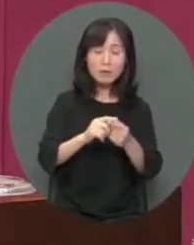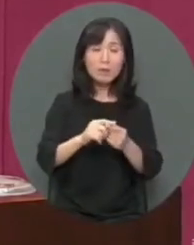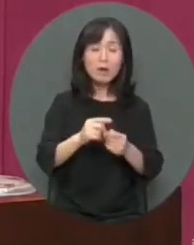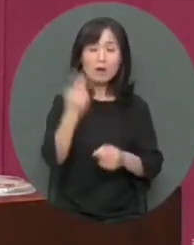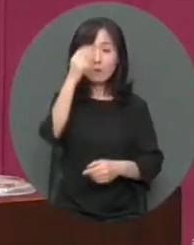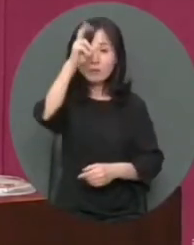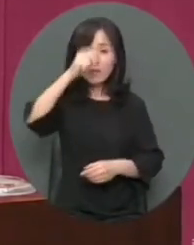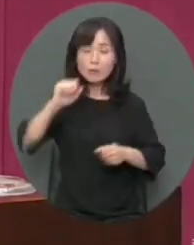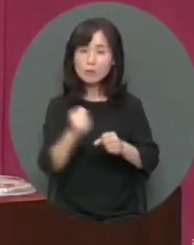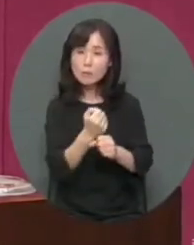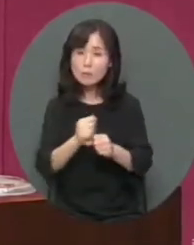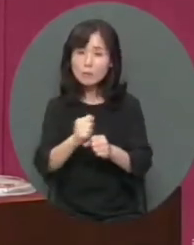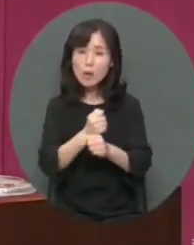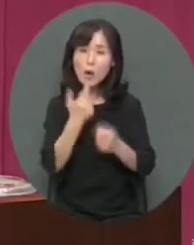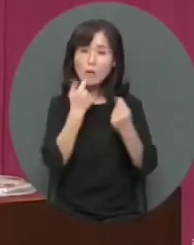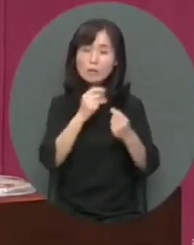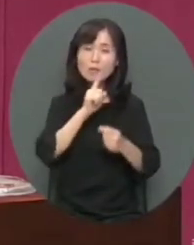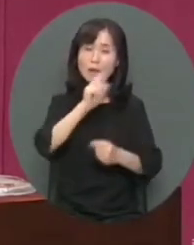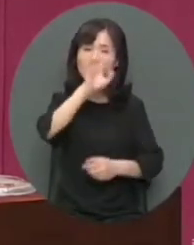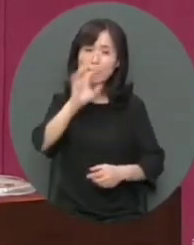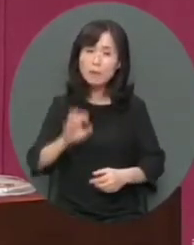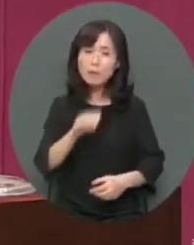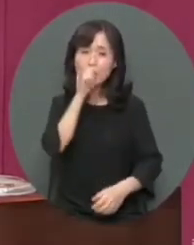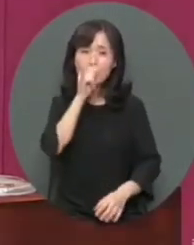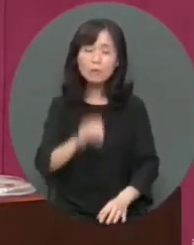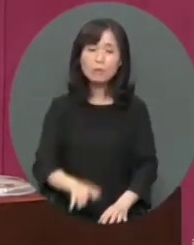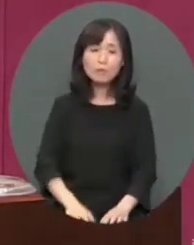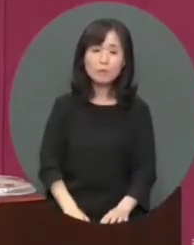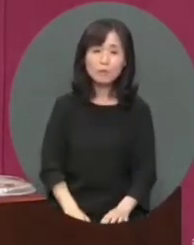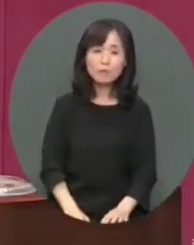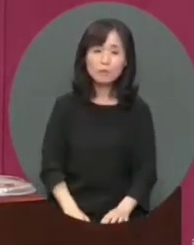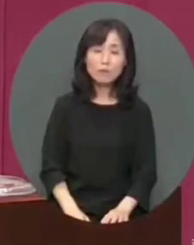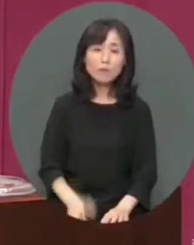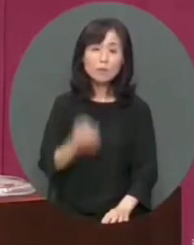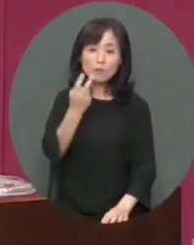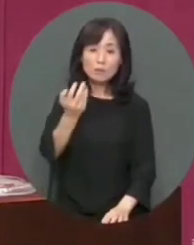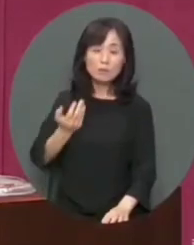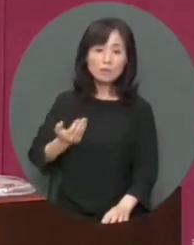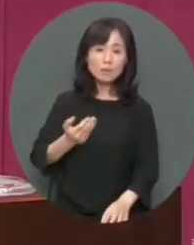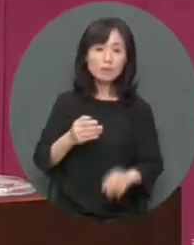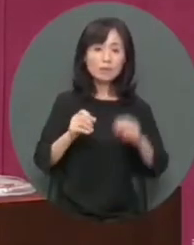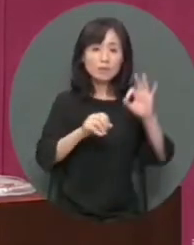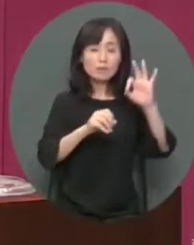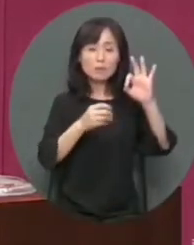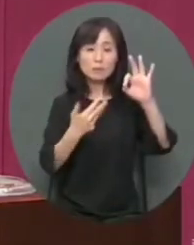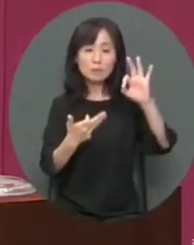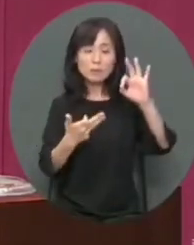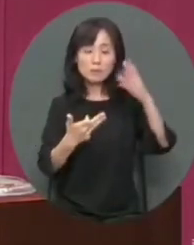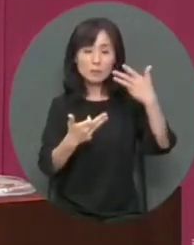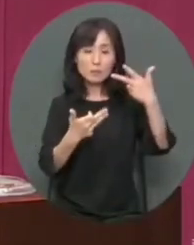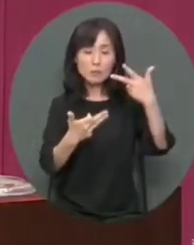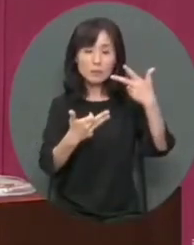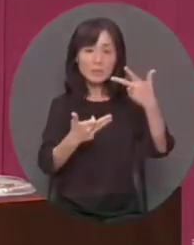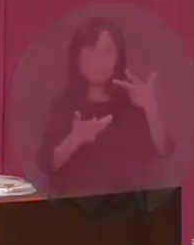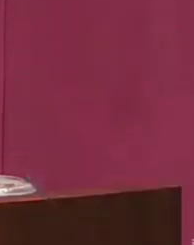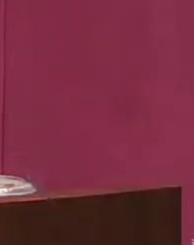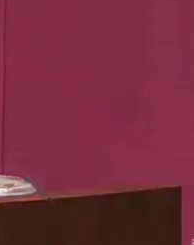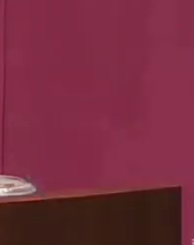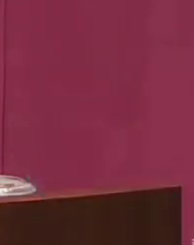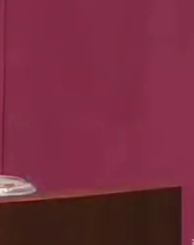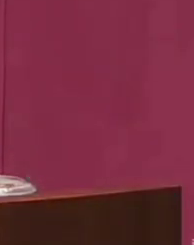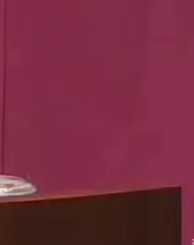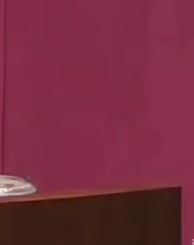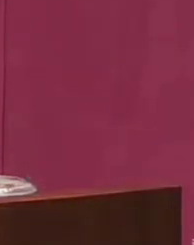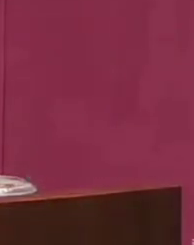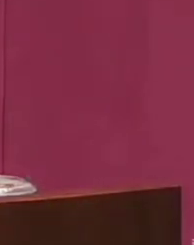검찰의 조작이라는 똑같은 말을 하고 있습니다. 두 달 전인 7월 18일 이재명 의원이 속한 민주당 의원